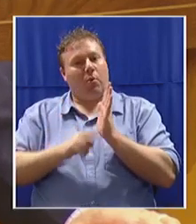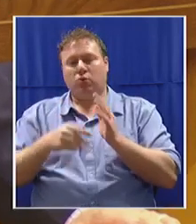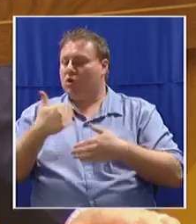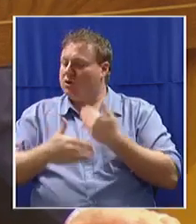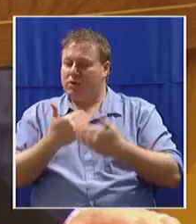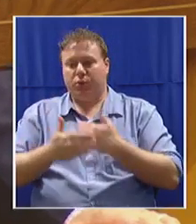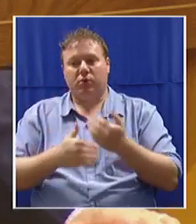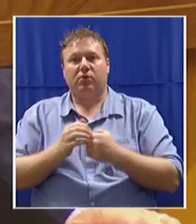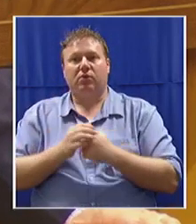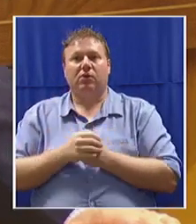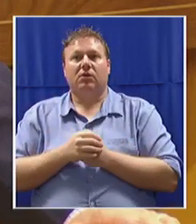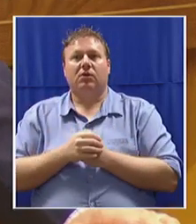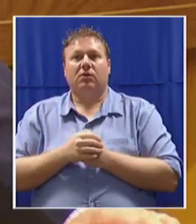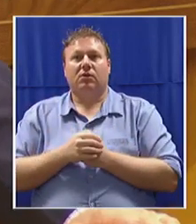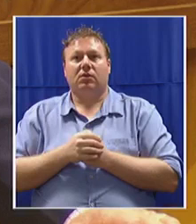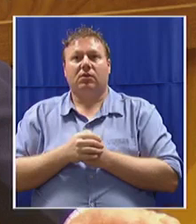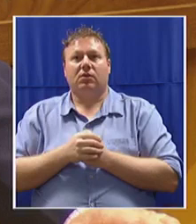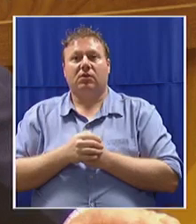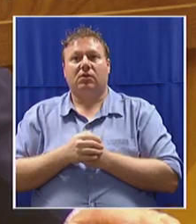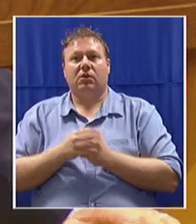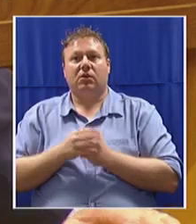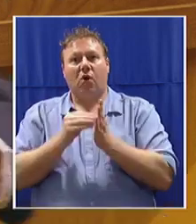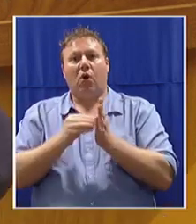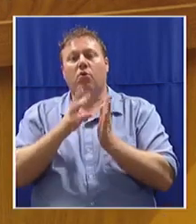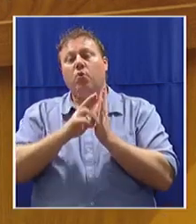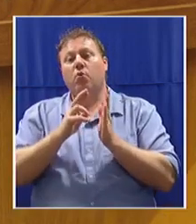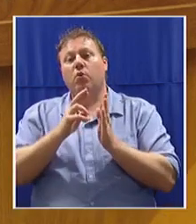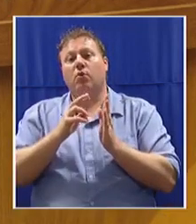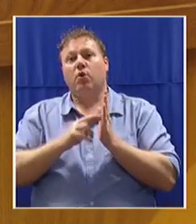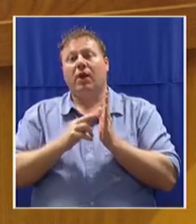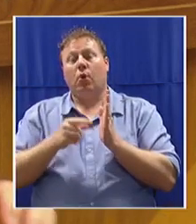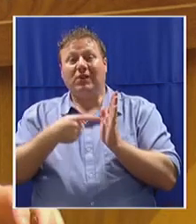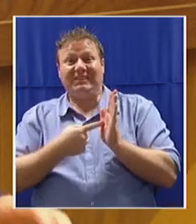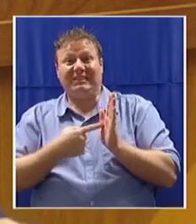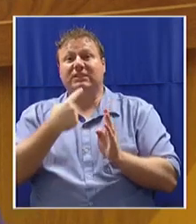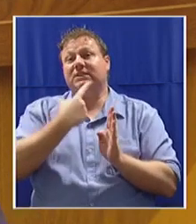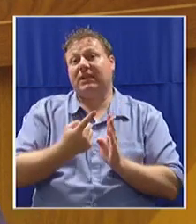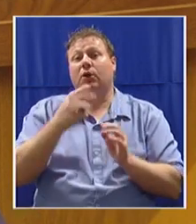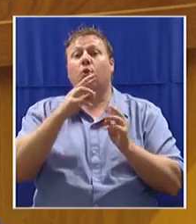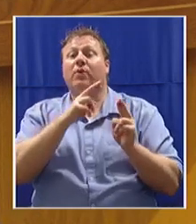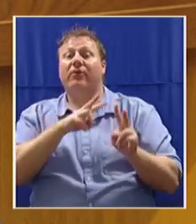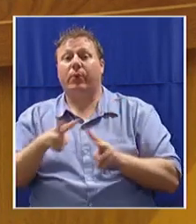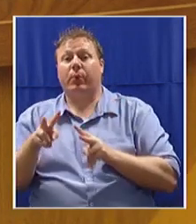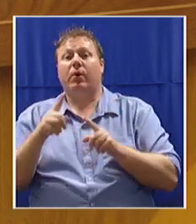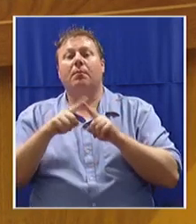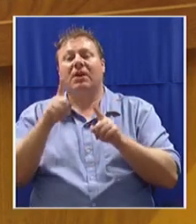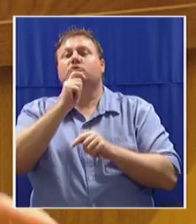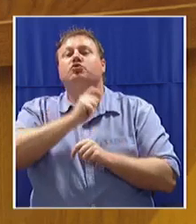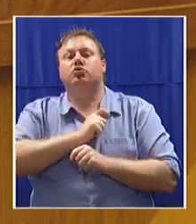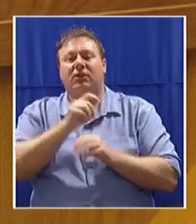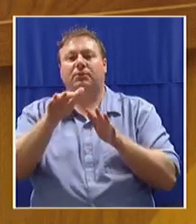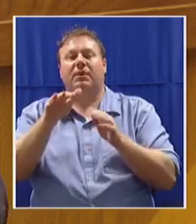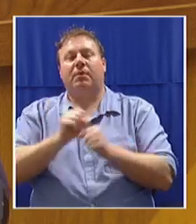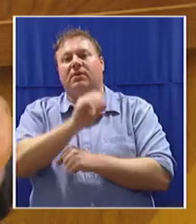het. Neem dit op hersiening. Maar neem die mense van Suid-Afrika in jou vertroue